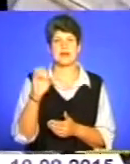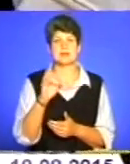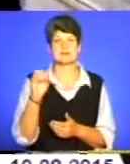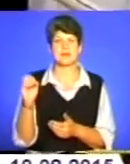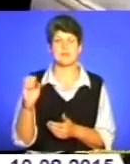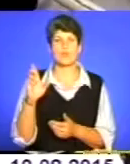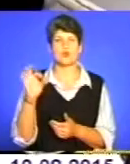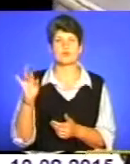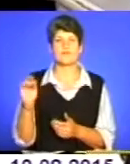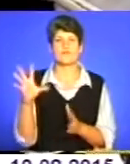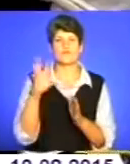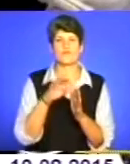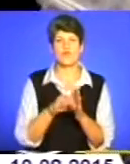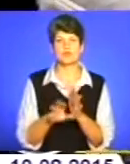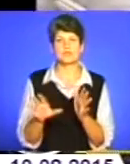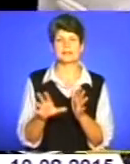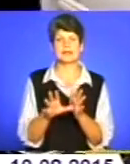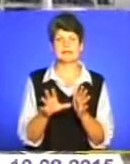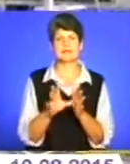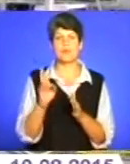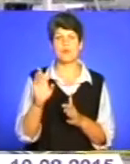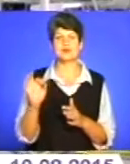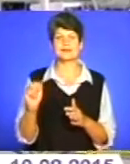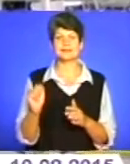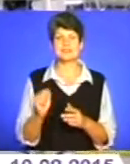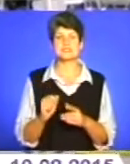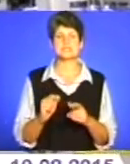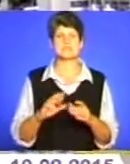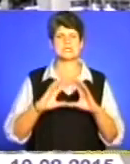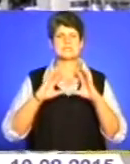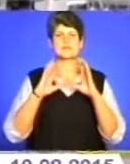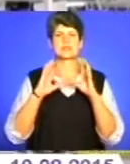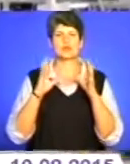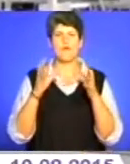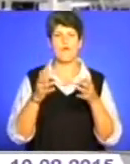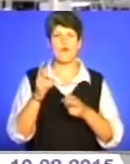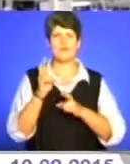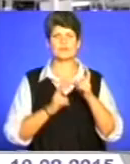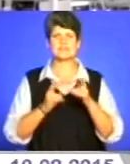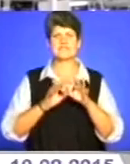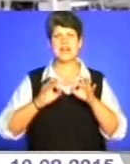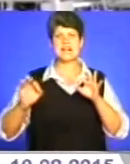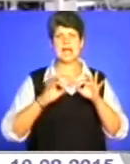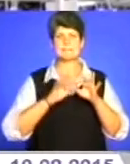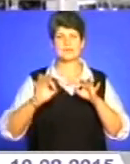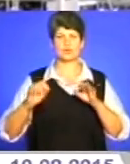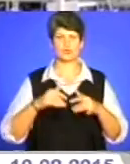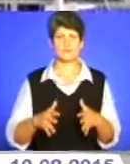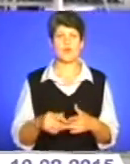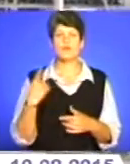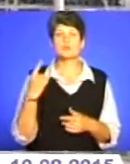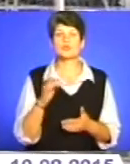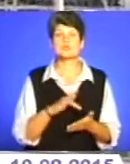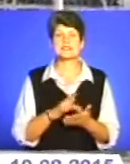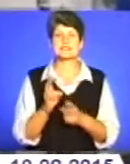входить до концерну «Сумітому Електрик Бортнеце» провідного світового виробництва кабельно-провідникової продукції. В обласному центрі завод діє